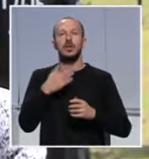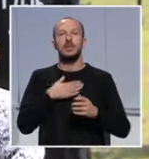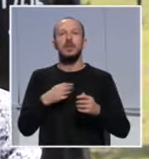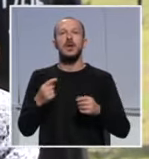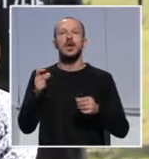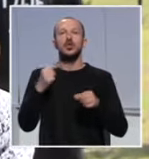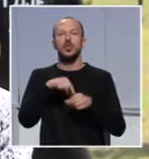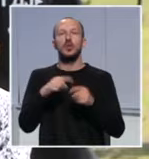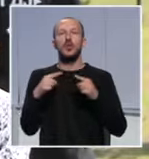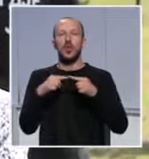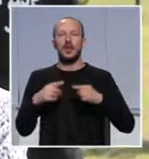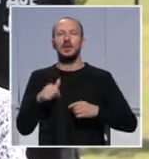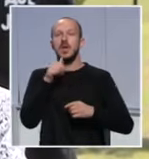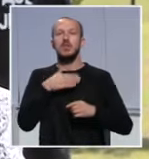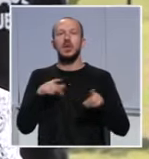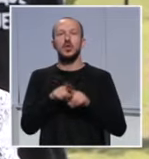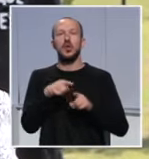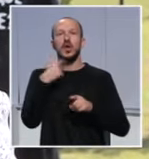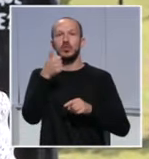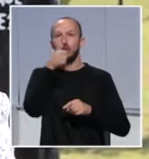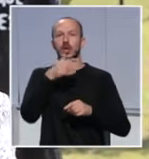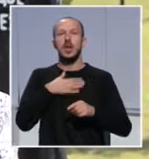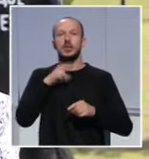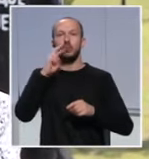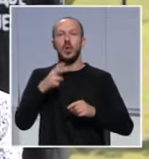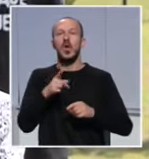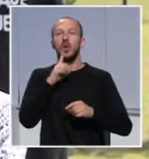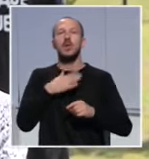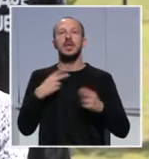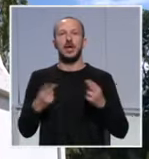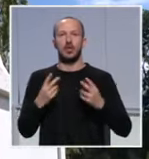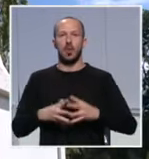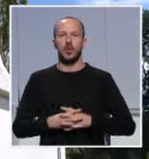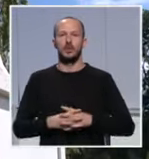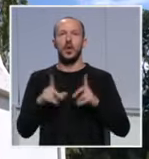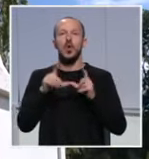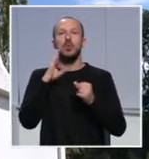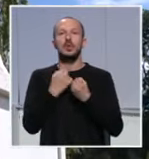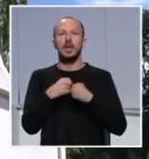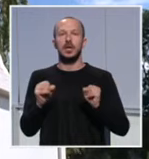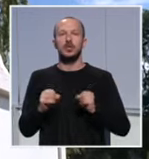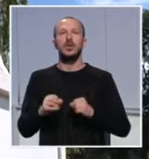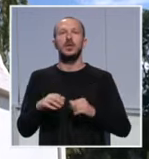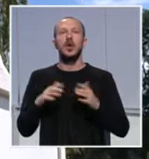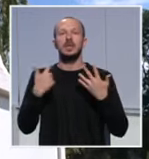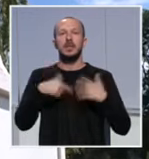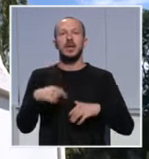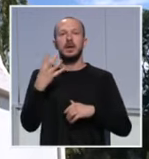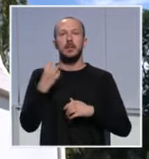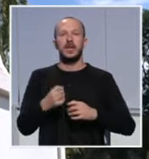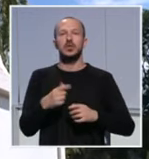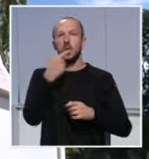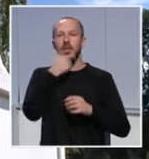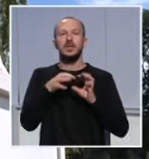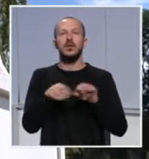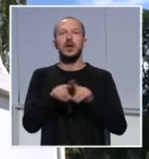stupiti u kontakt i da i mi kažemo šta nas boli i koga mi tražimo. U Bosni i Hercegovini se oko 7500